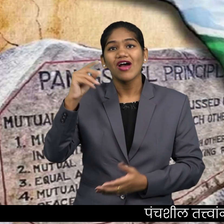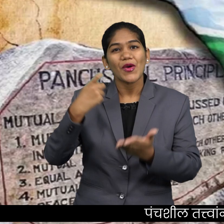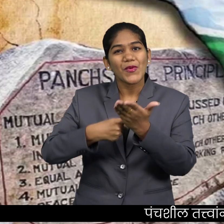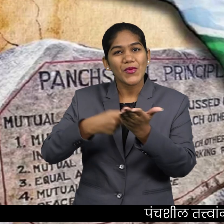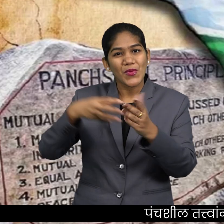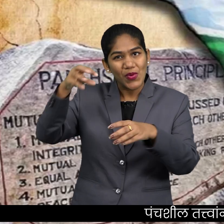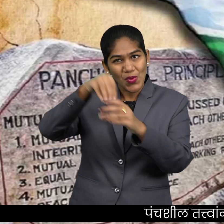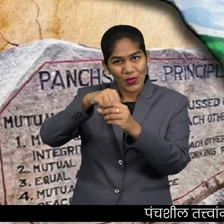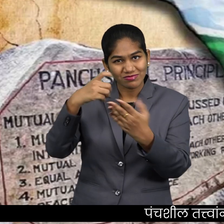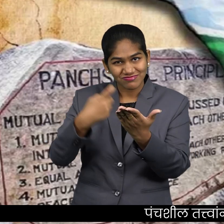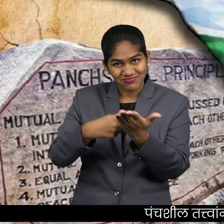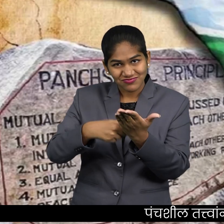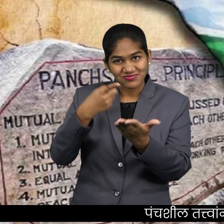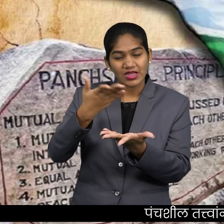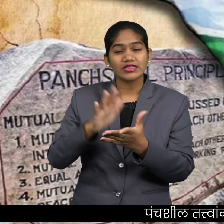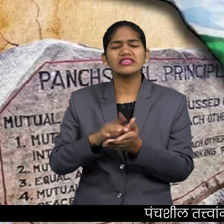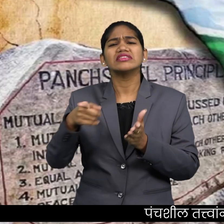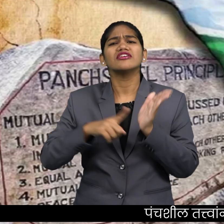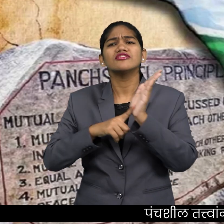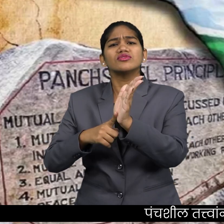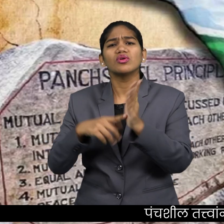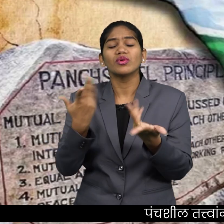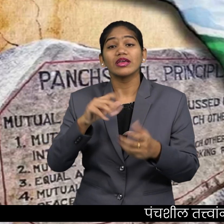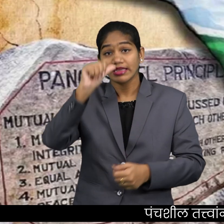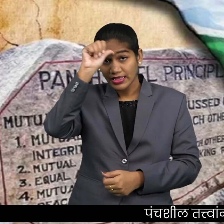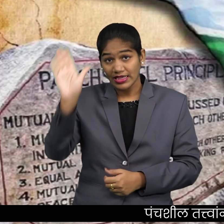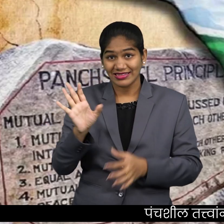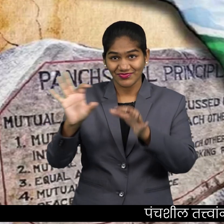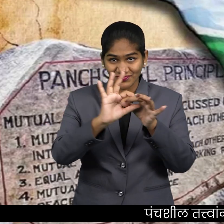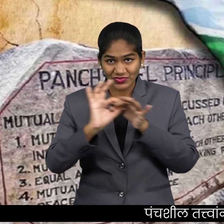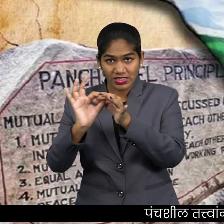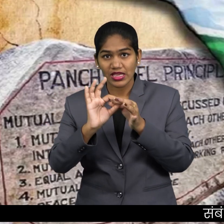पंचशील तत्त्वांनी भारताचे शेजारी देशांनी